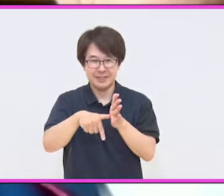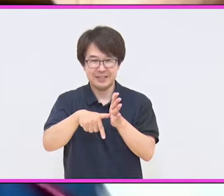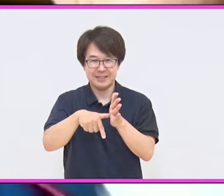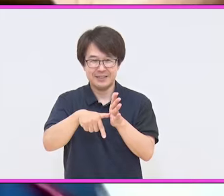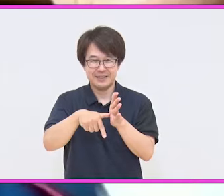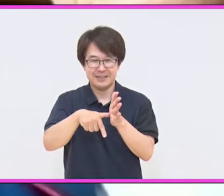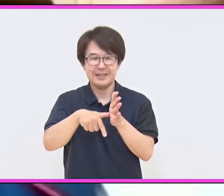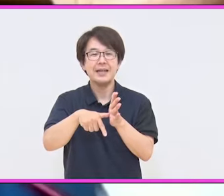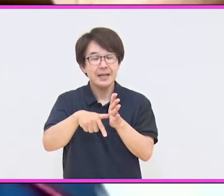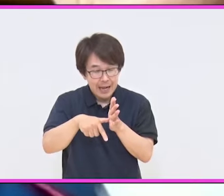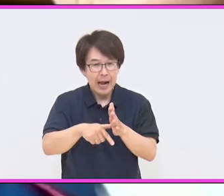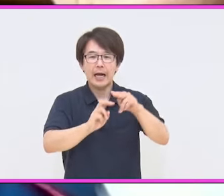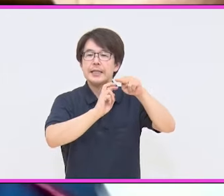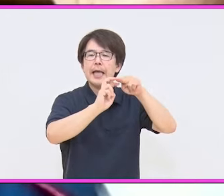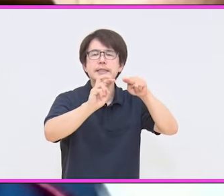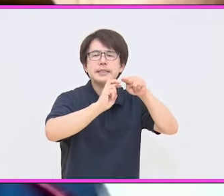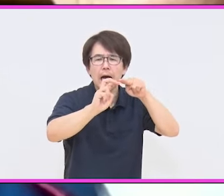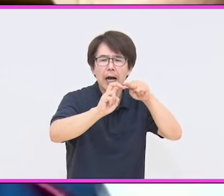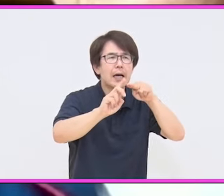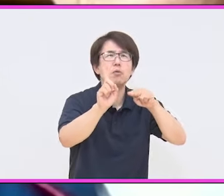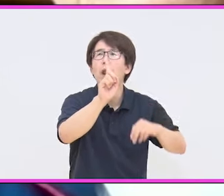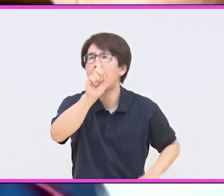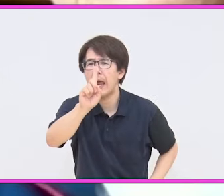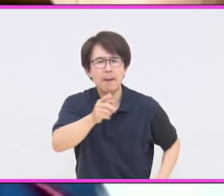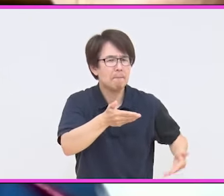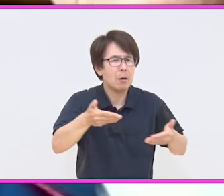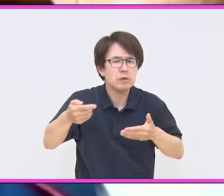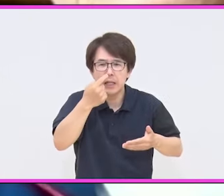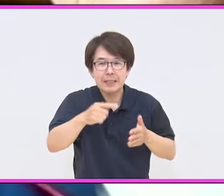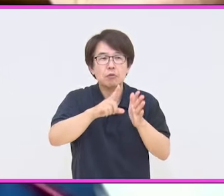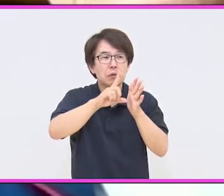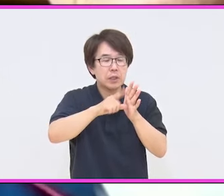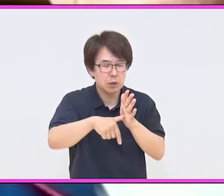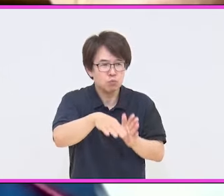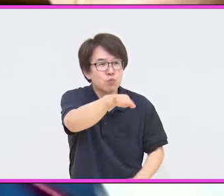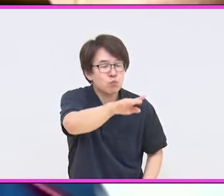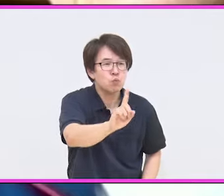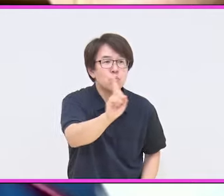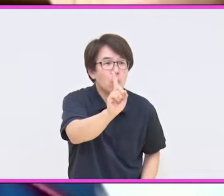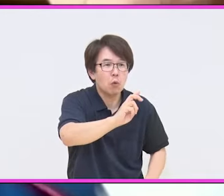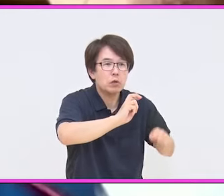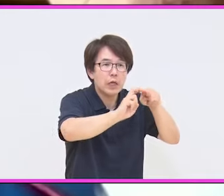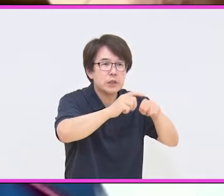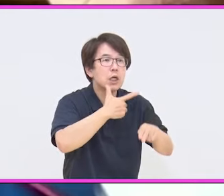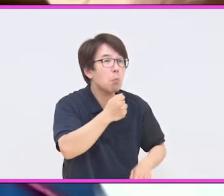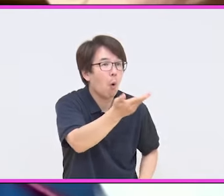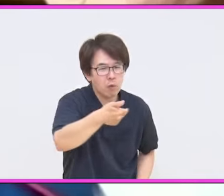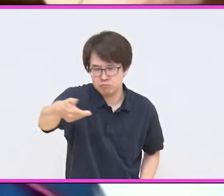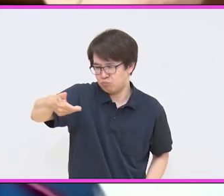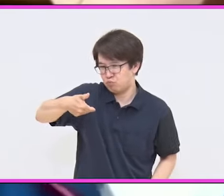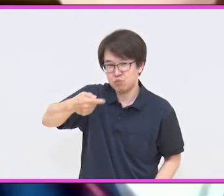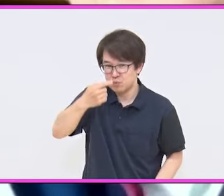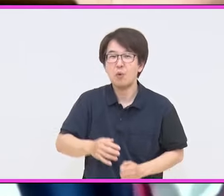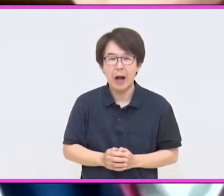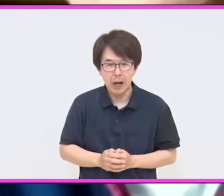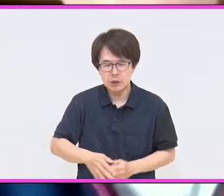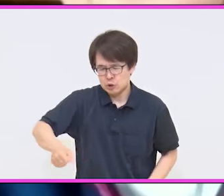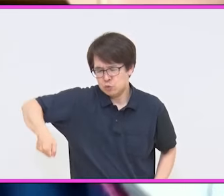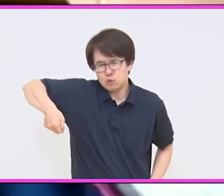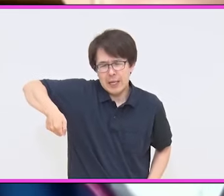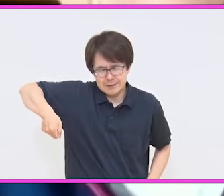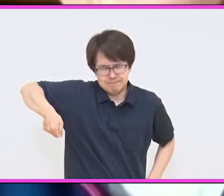はい、ちょうど電車に迷っていたらどの線に乗りますかと声をかけてくれる人がいたり、スーツケースを持